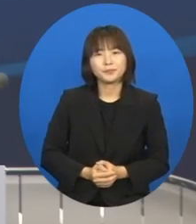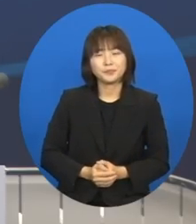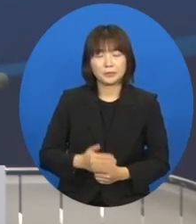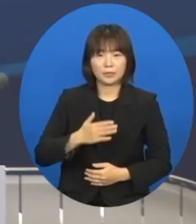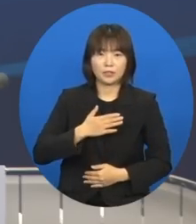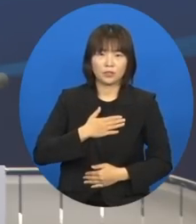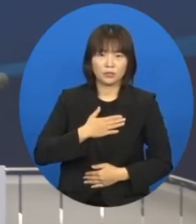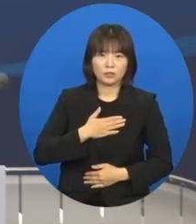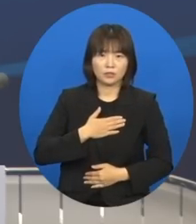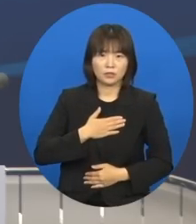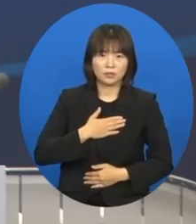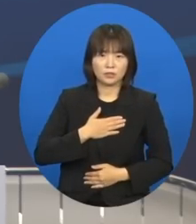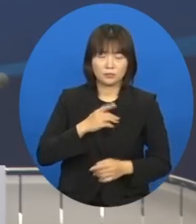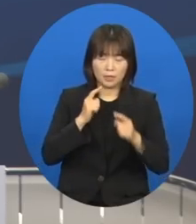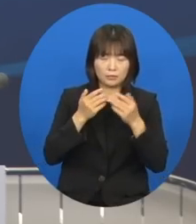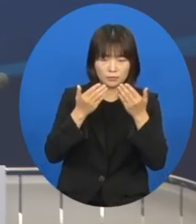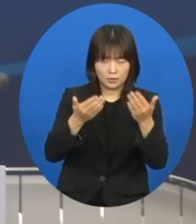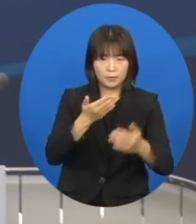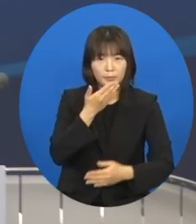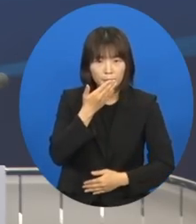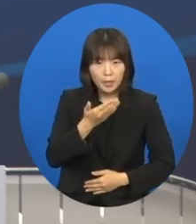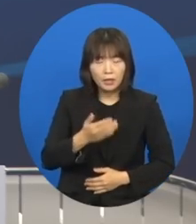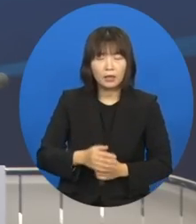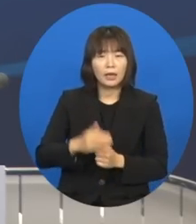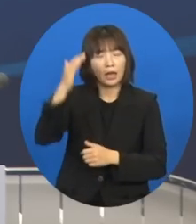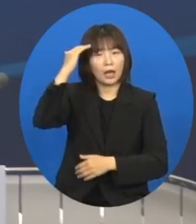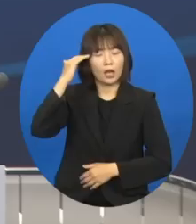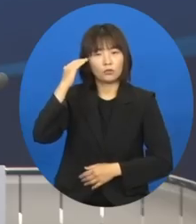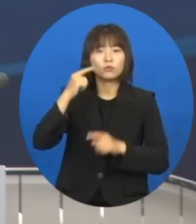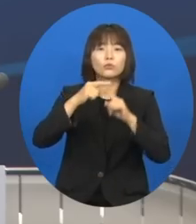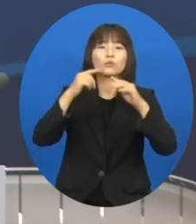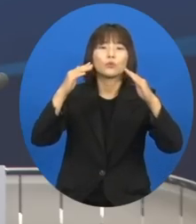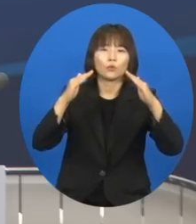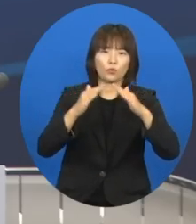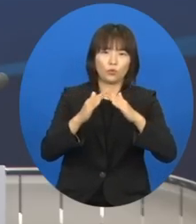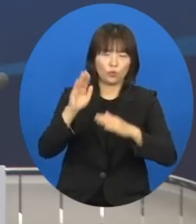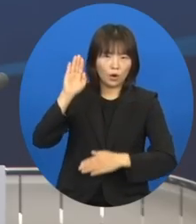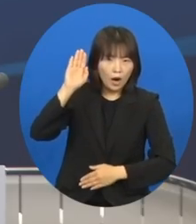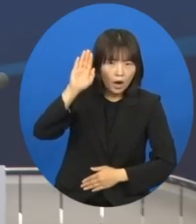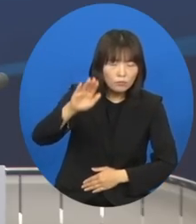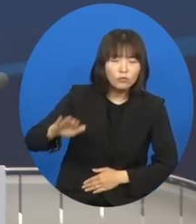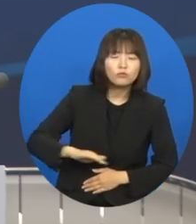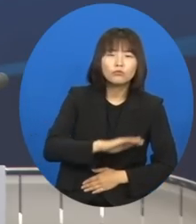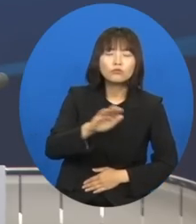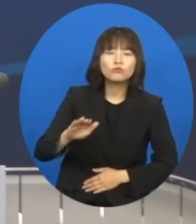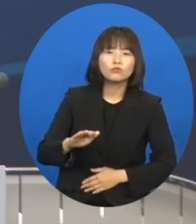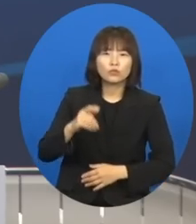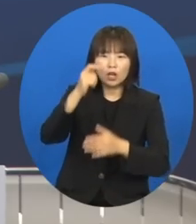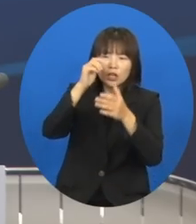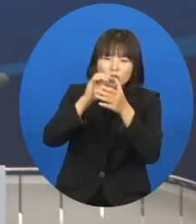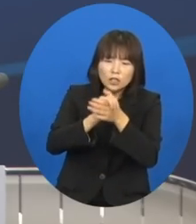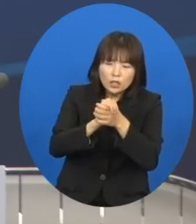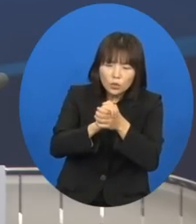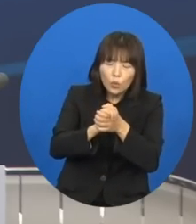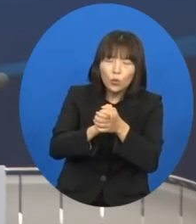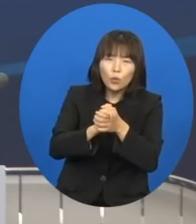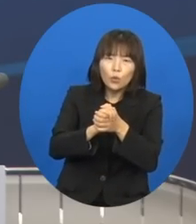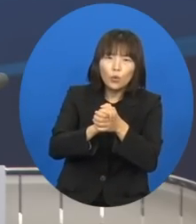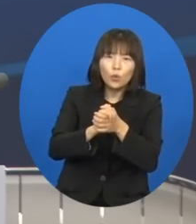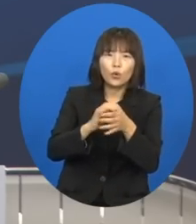저는요 이렇게 말할 수 있습니다. 한국교회 앞으로 우리가 어떻게 기도하는지에 따라